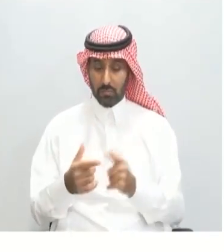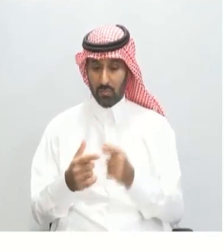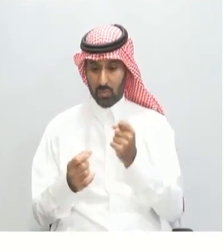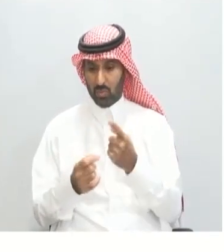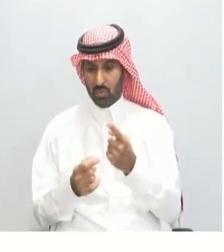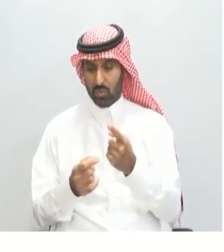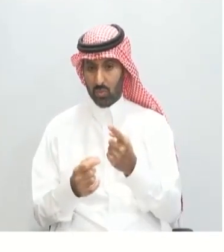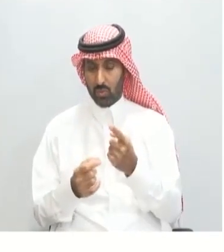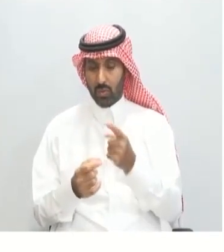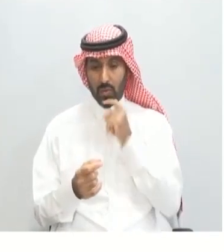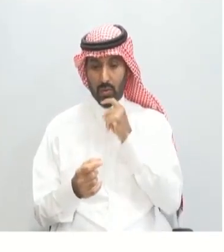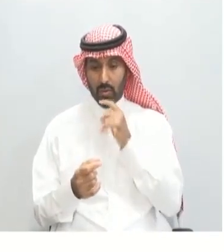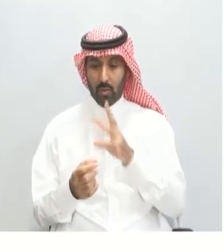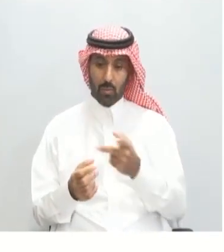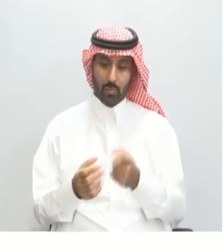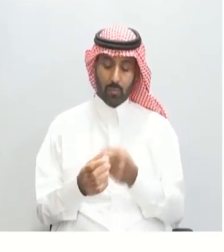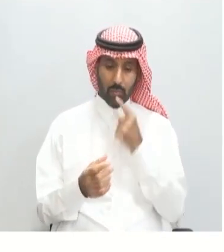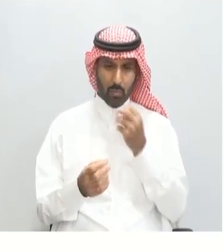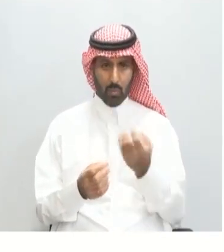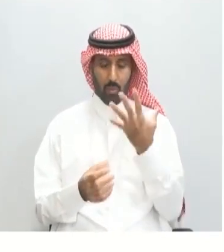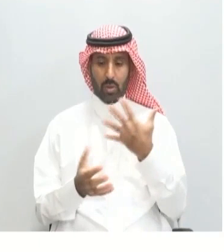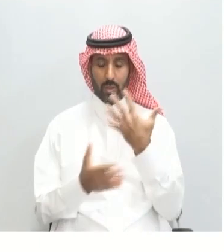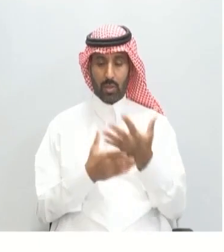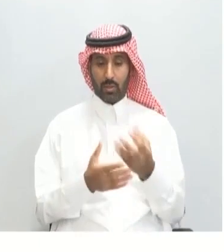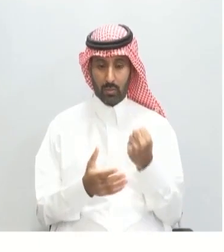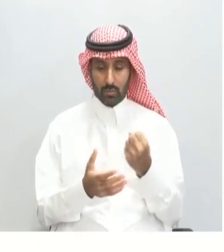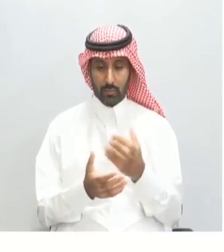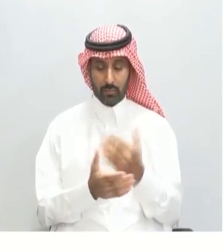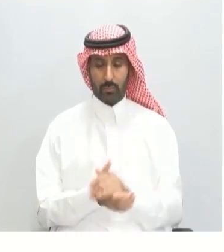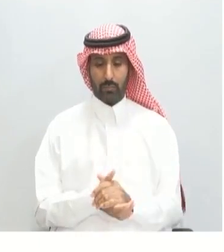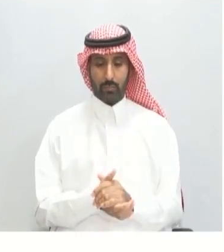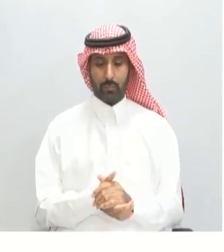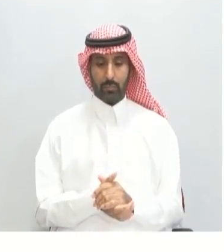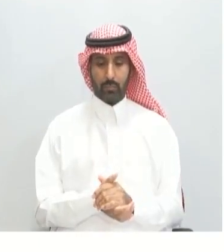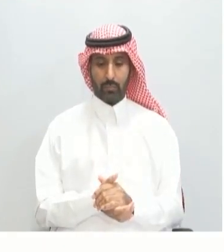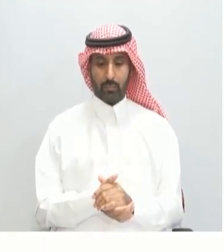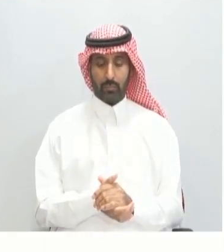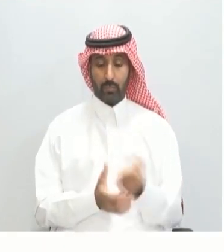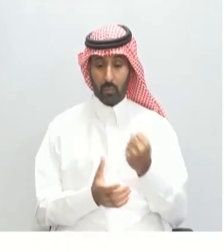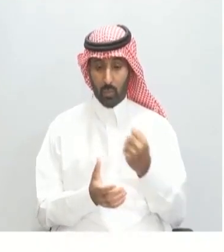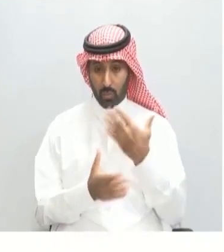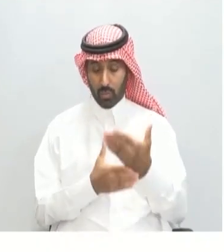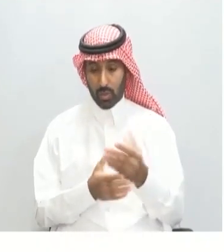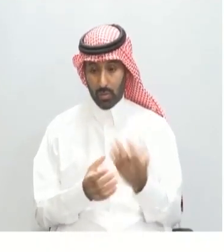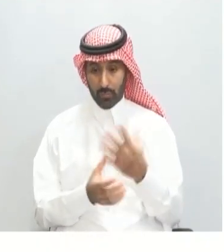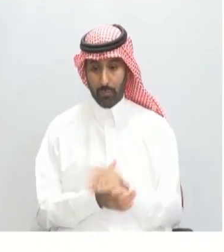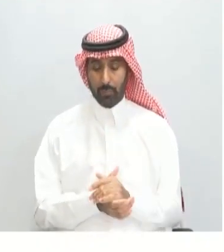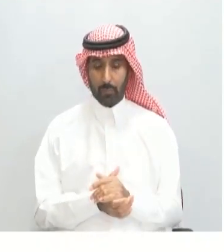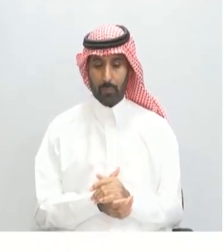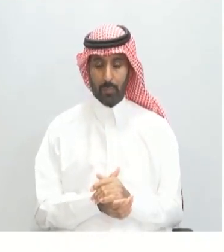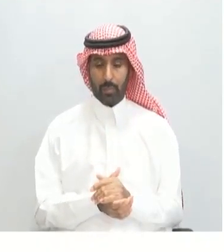بصوره ضعيفه او بصوره مروعه وقويه وذات قوه هائله